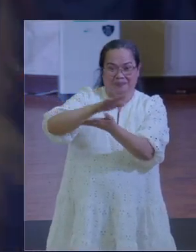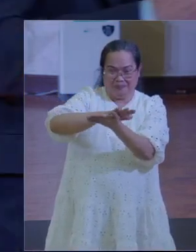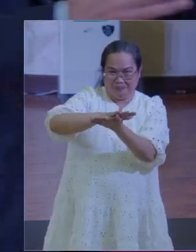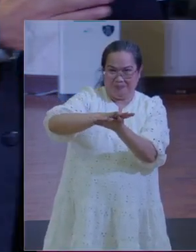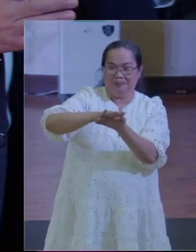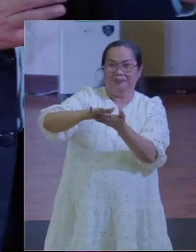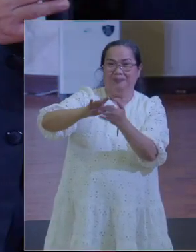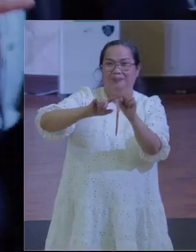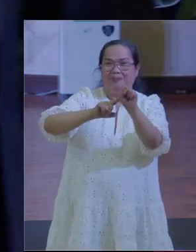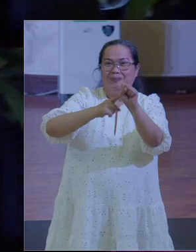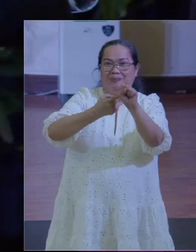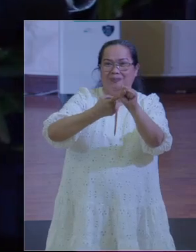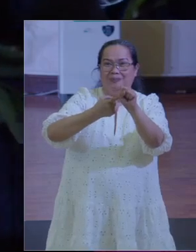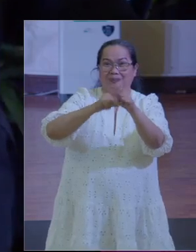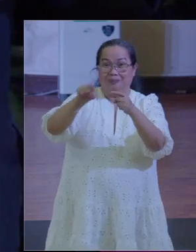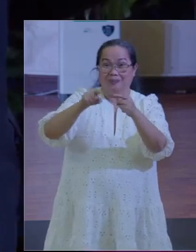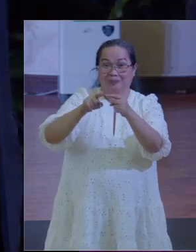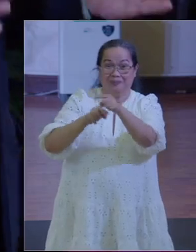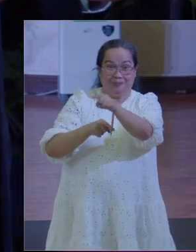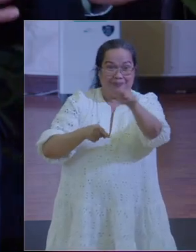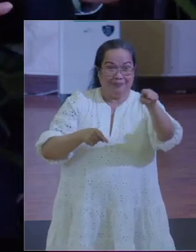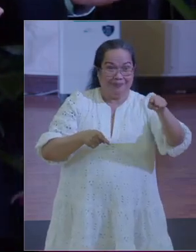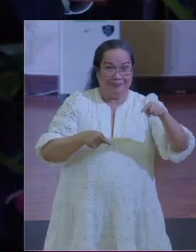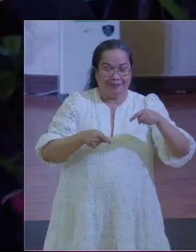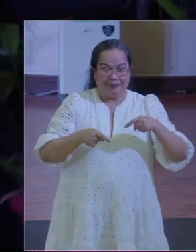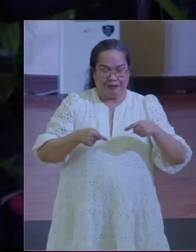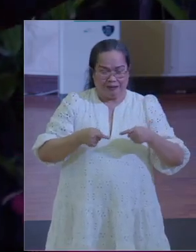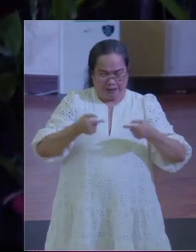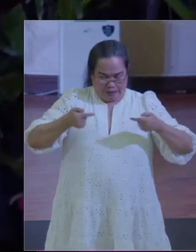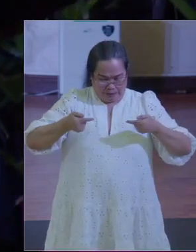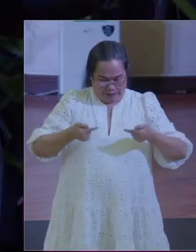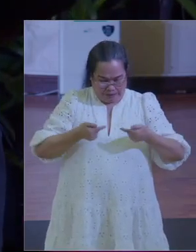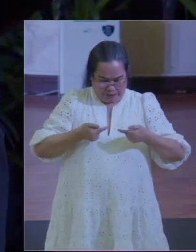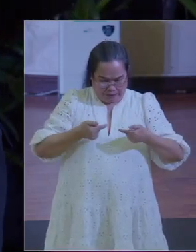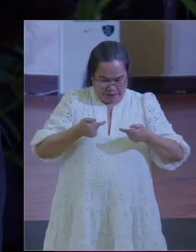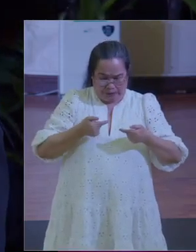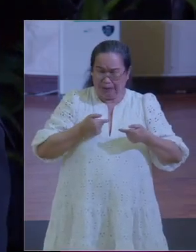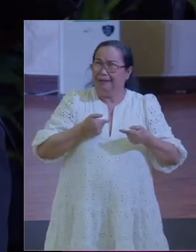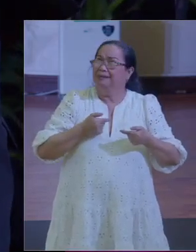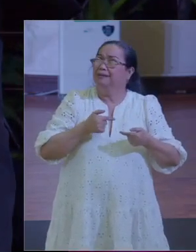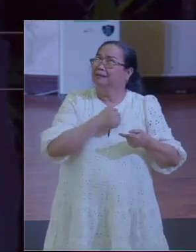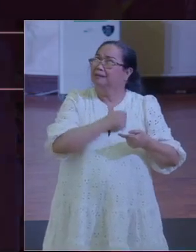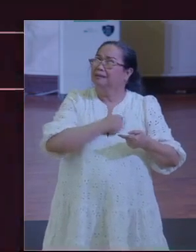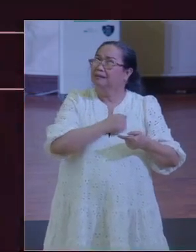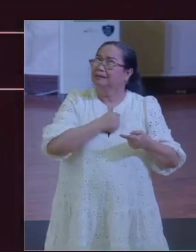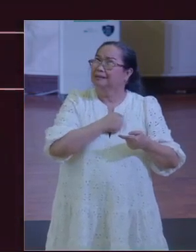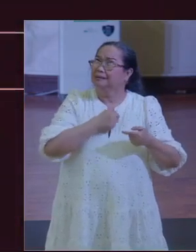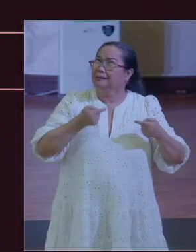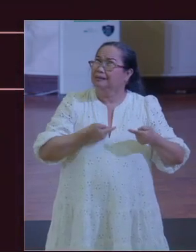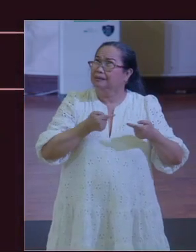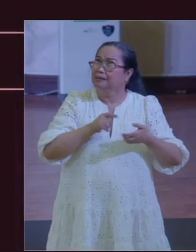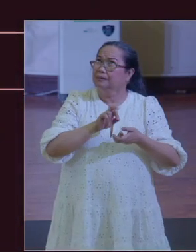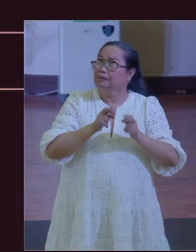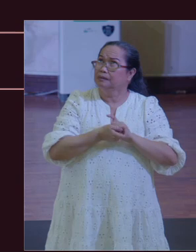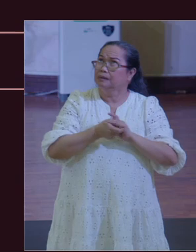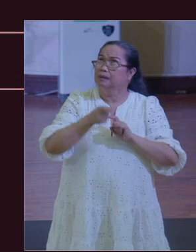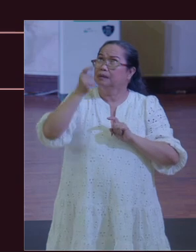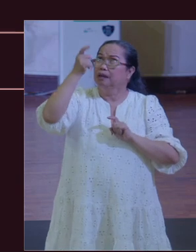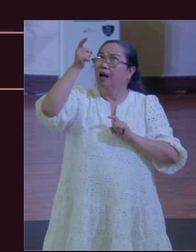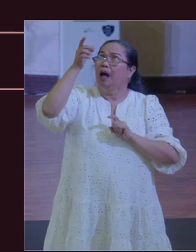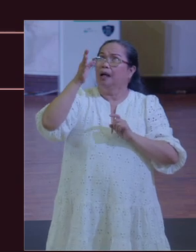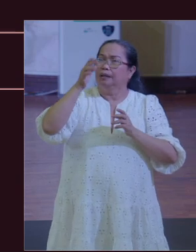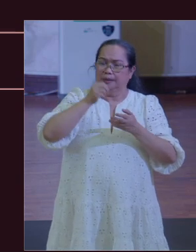tayo nagsimula. Nung tayo'y nagsisi sa kasalanan, tinanggap natin si Jesus bilang Panginoon tagapagligtas.